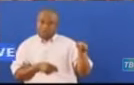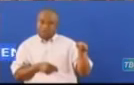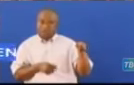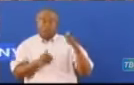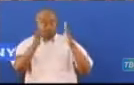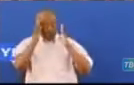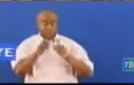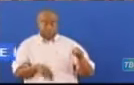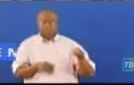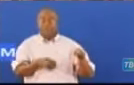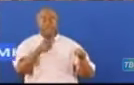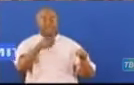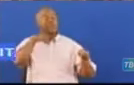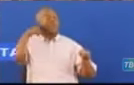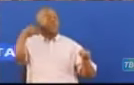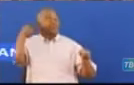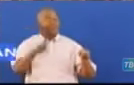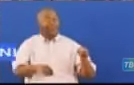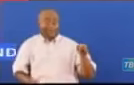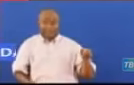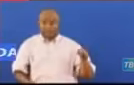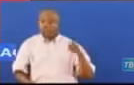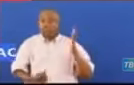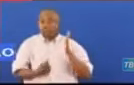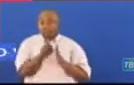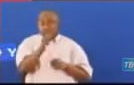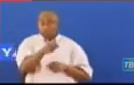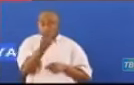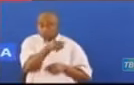Mheshimiwa speaker ninasema